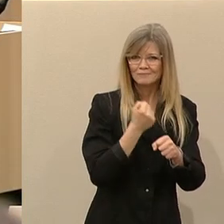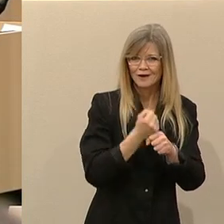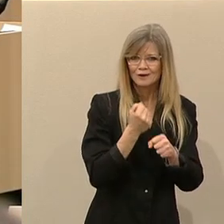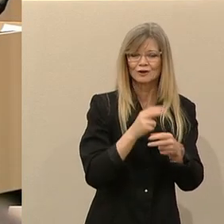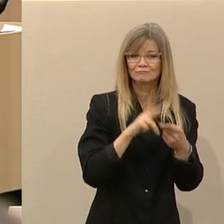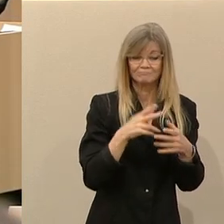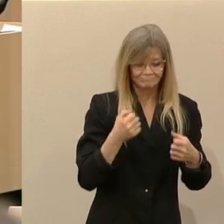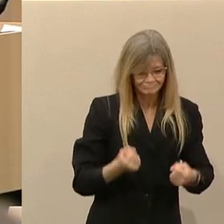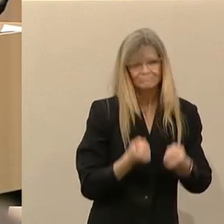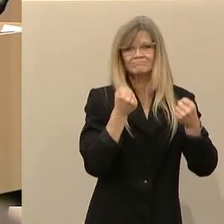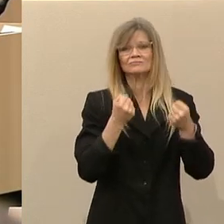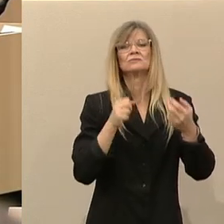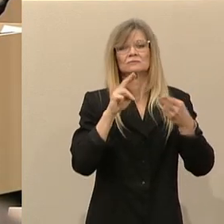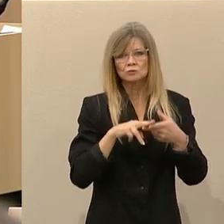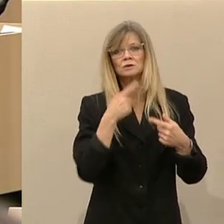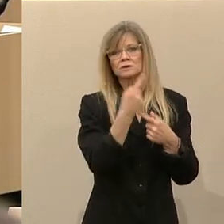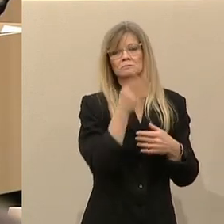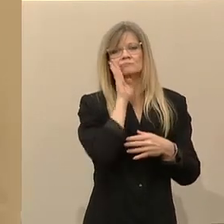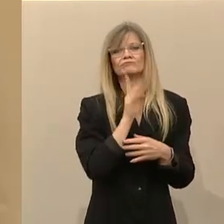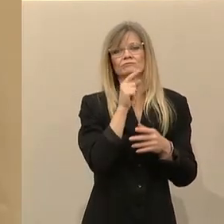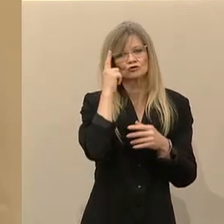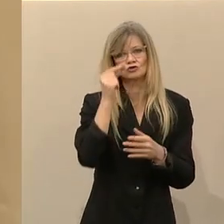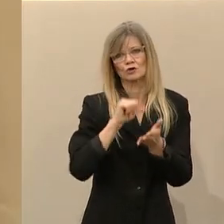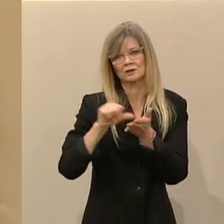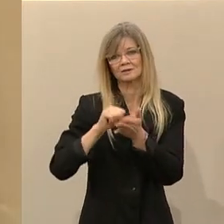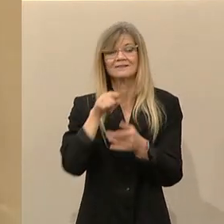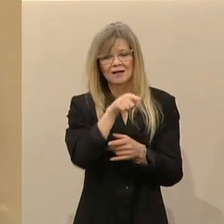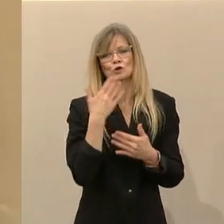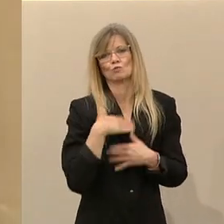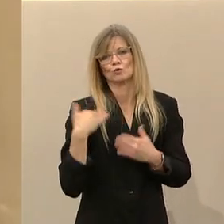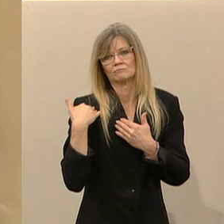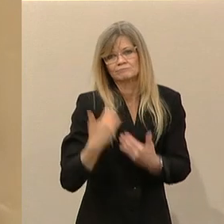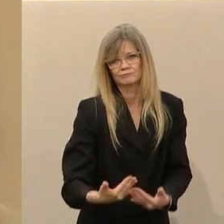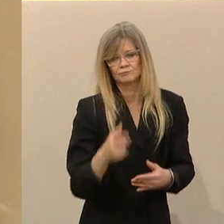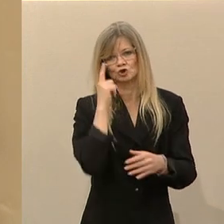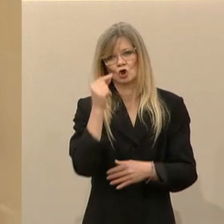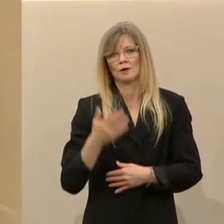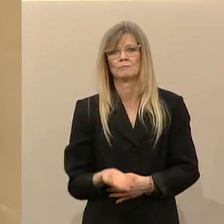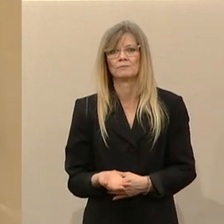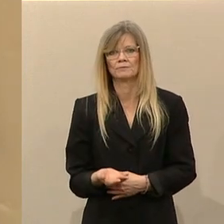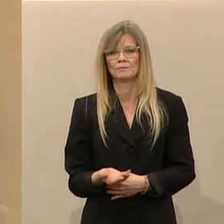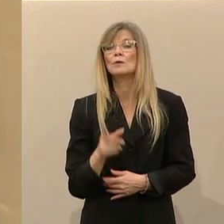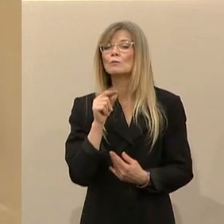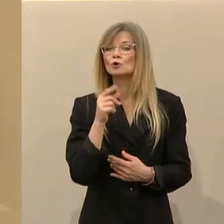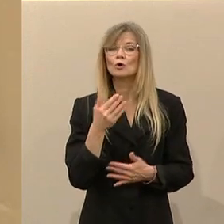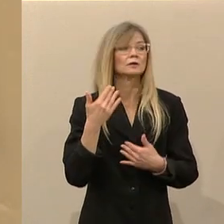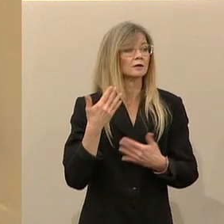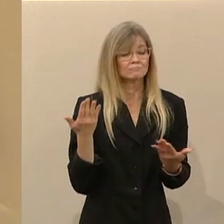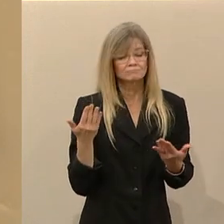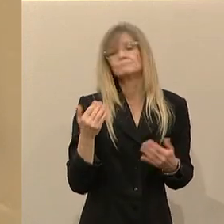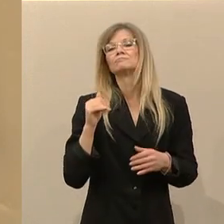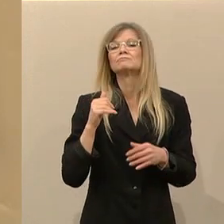zahlen. Und genau diese Arbeitnehmer möchten wir steuerlich entlasten. Das heißt, es ist mehr als gerecht, alles dafür zu